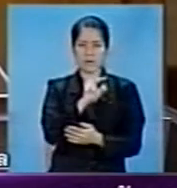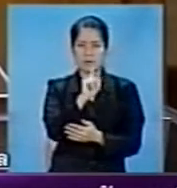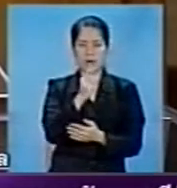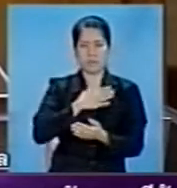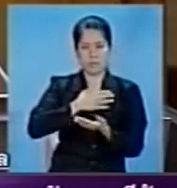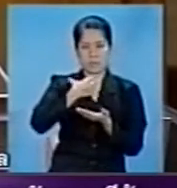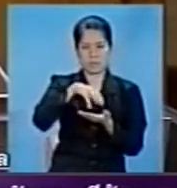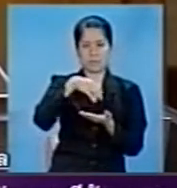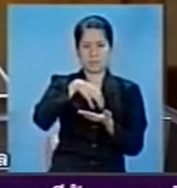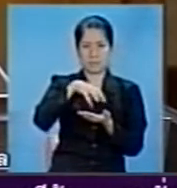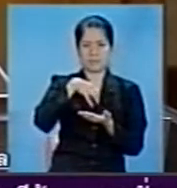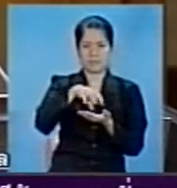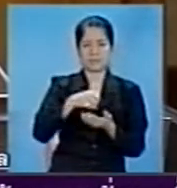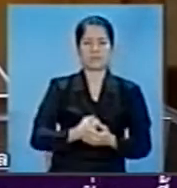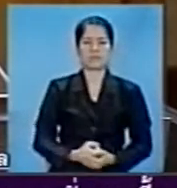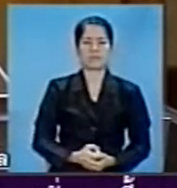บยกขึ้นมาพูดอีกครั้งหนึ่ง